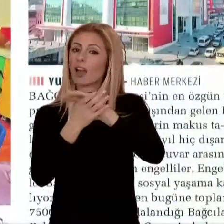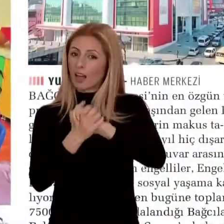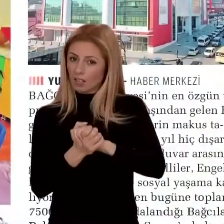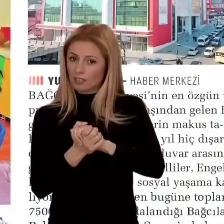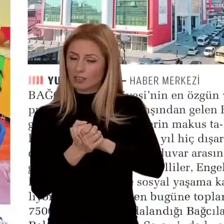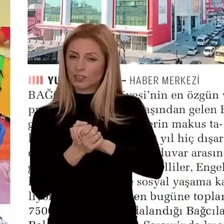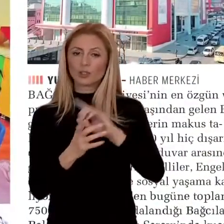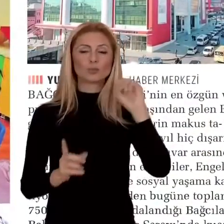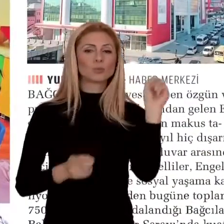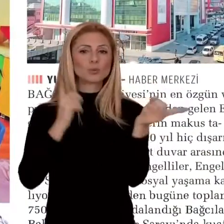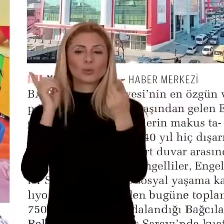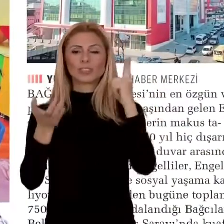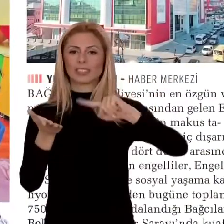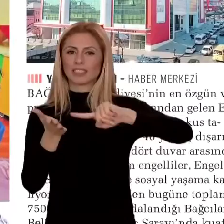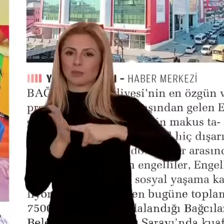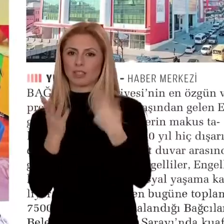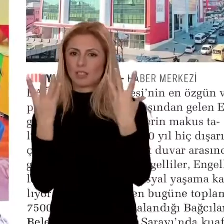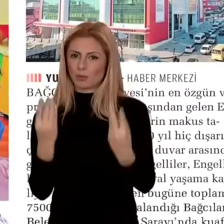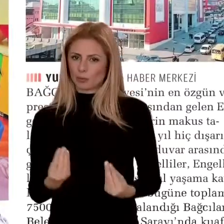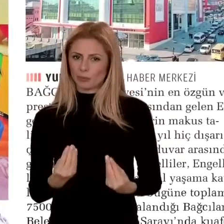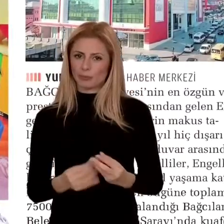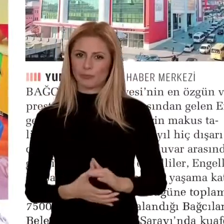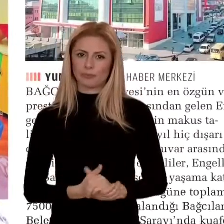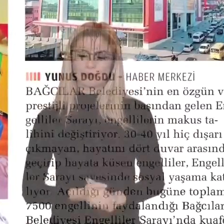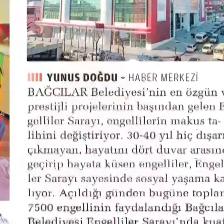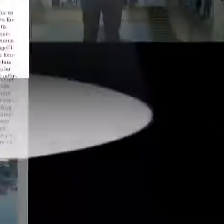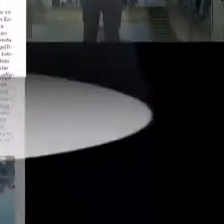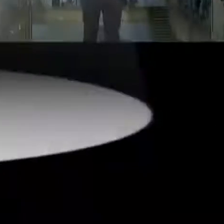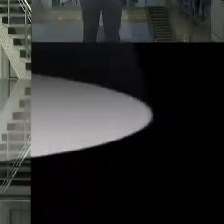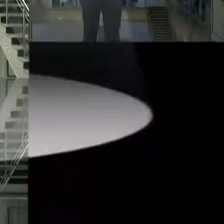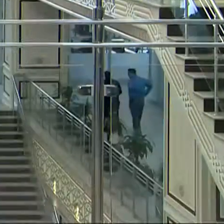El ele vererek mucizelere imza attık.